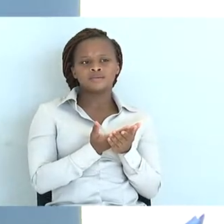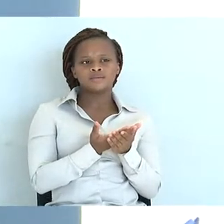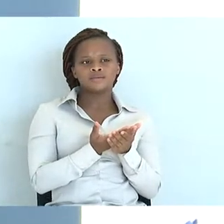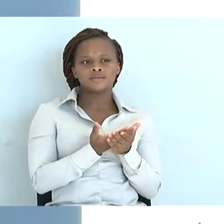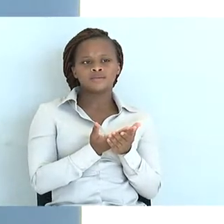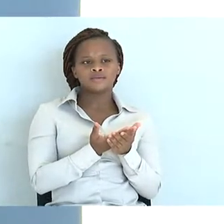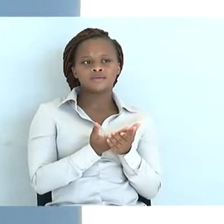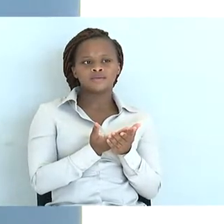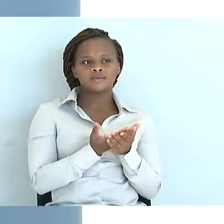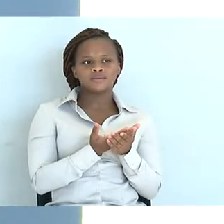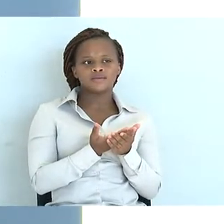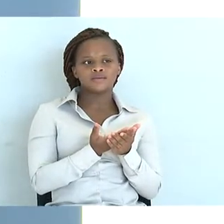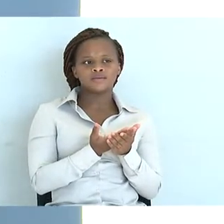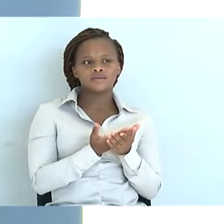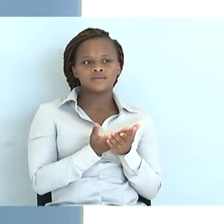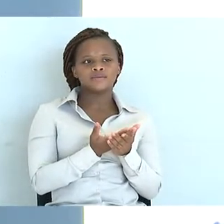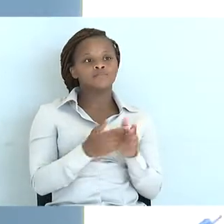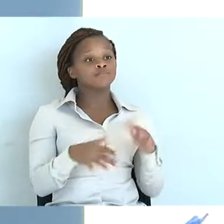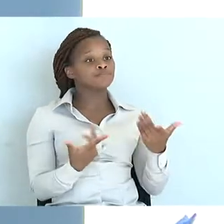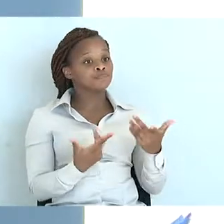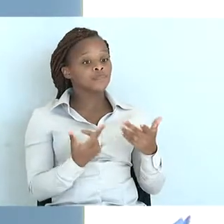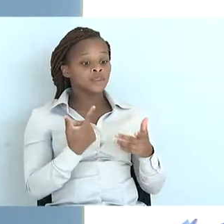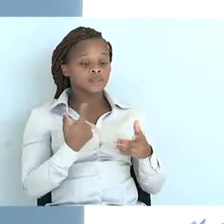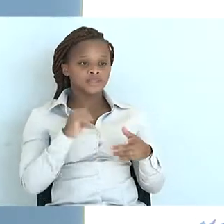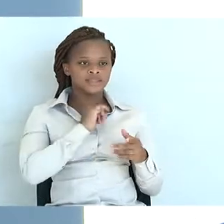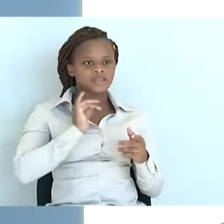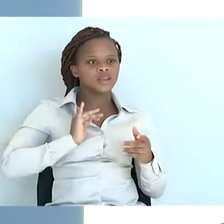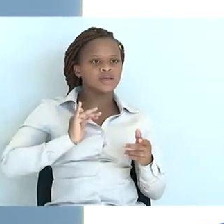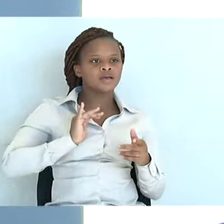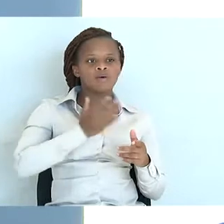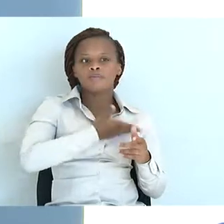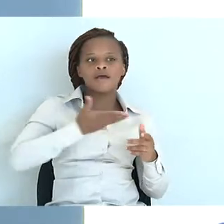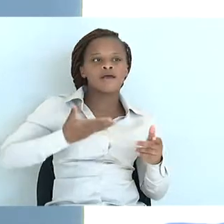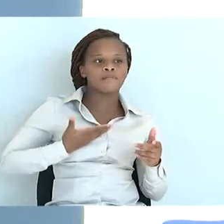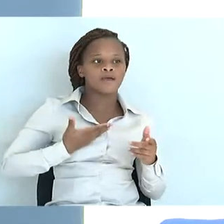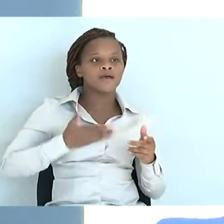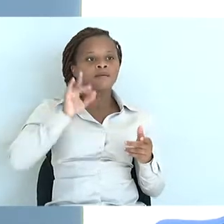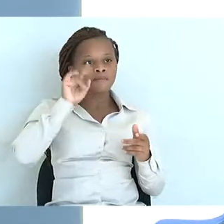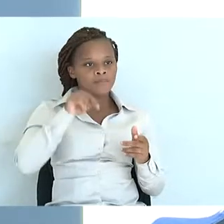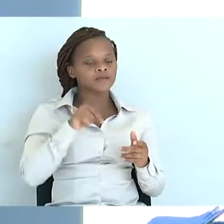ukuthi singomama kufanele ukuthi nathi siphile sijabule.